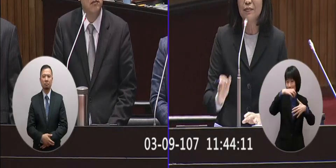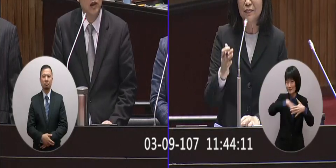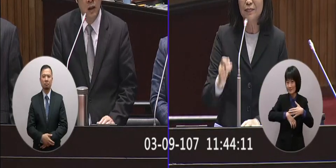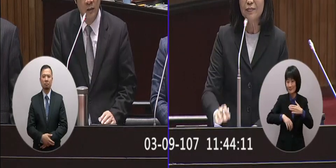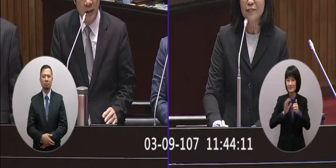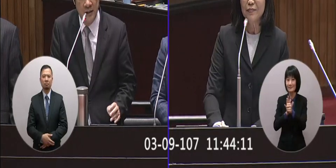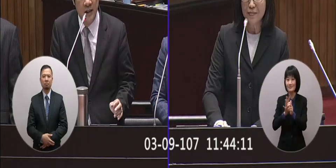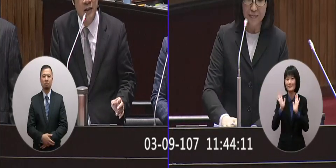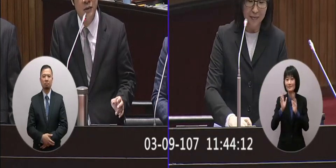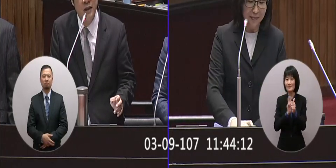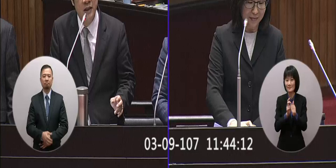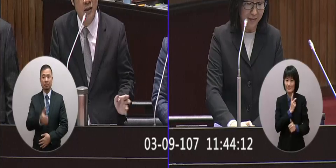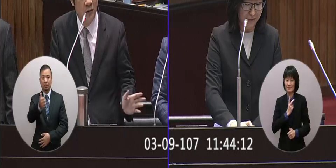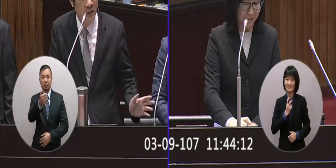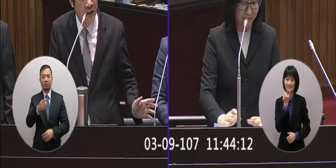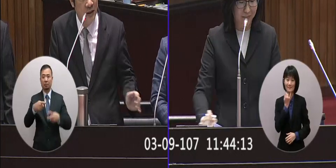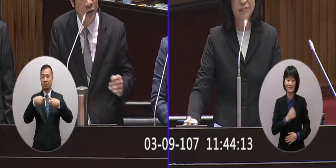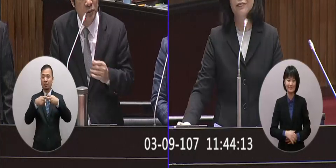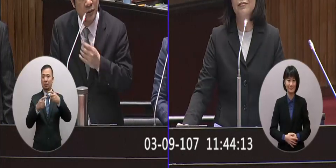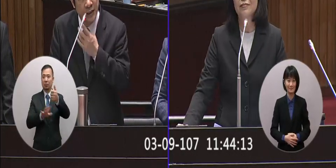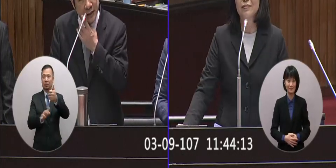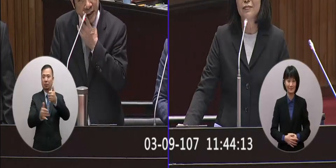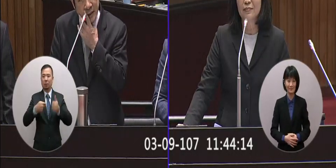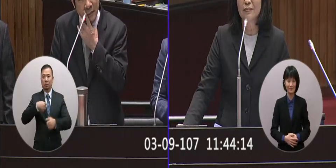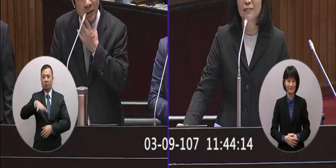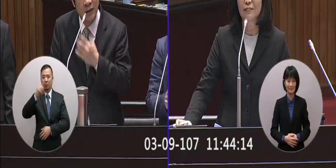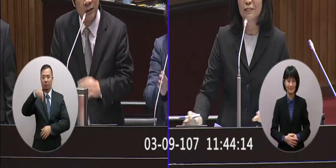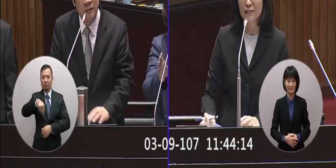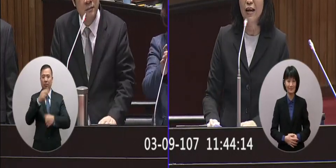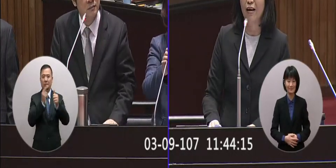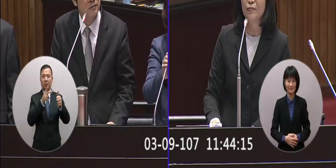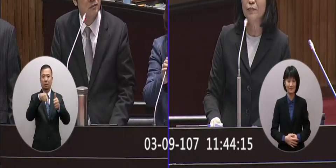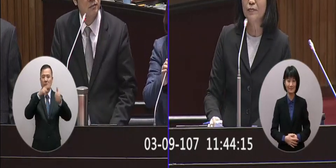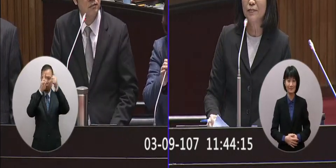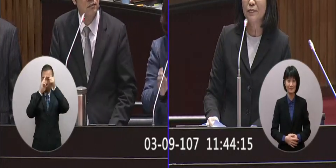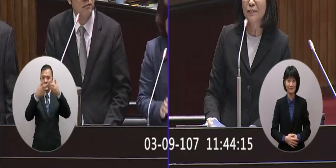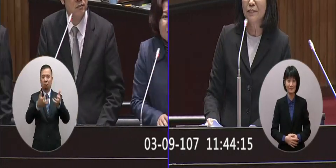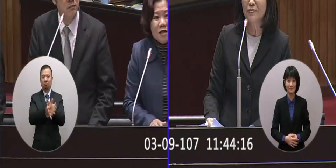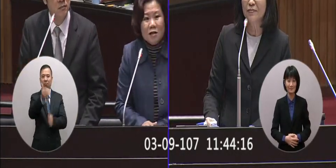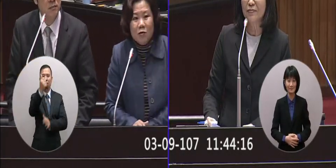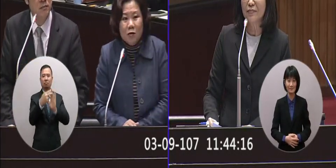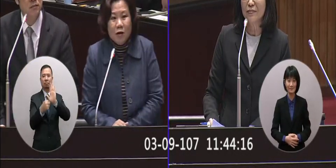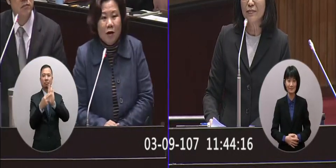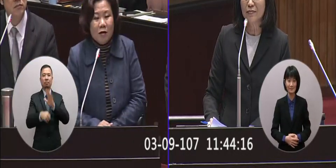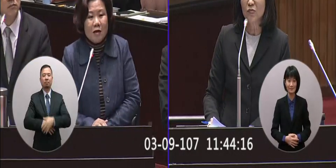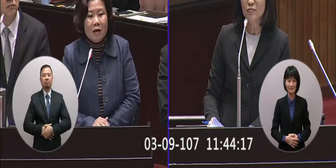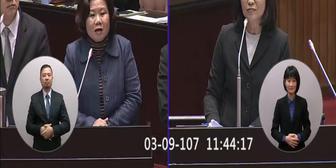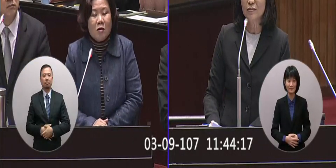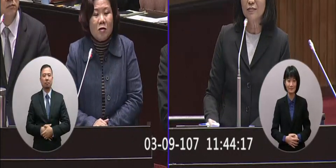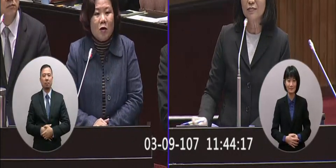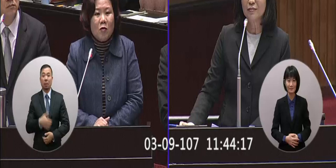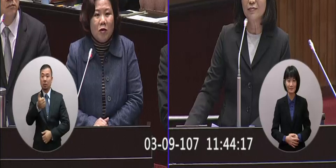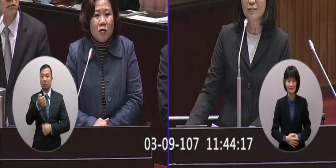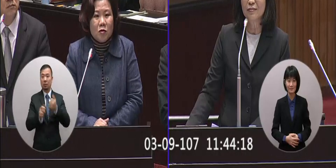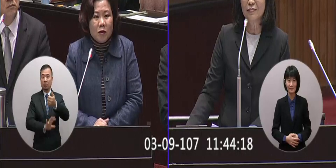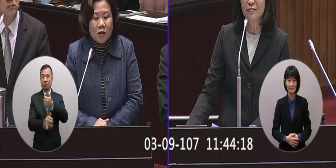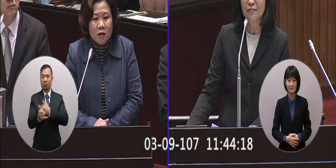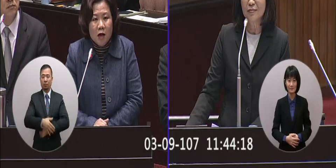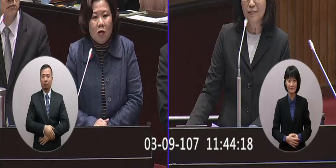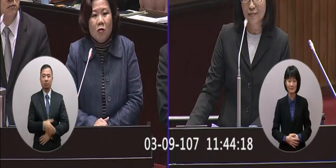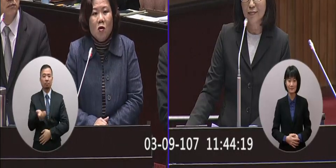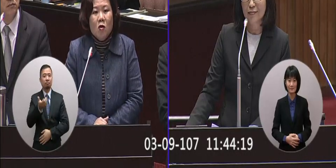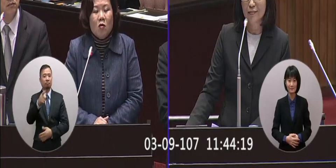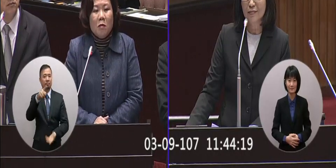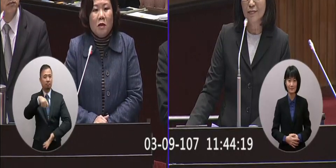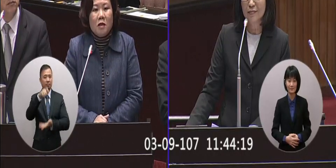列。 好，感谢李委员，我先请许部长简单跟你报告。 谢谢委员，刚刚关于委员所